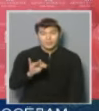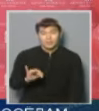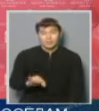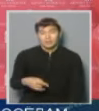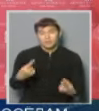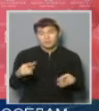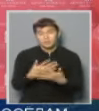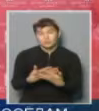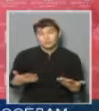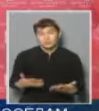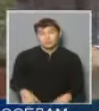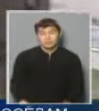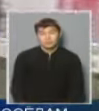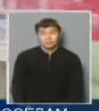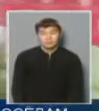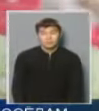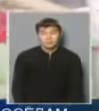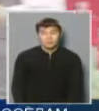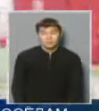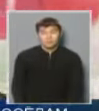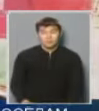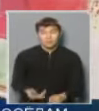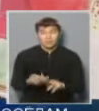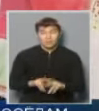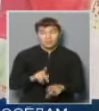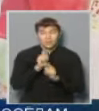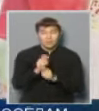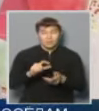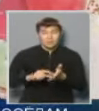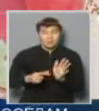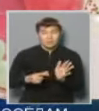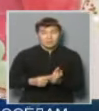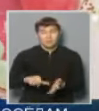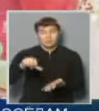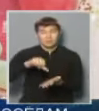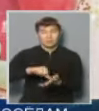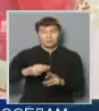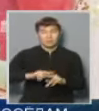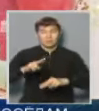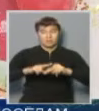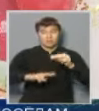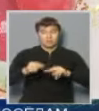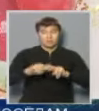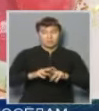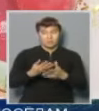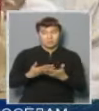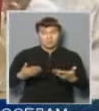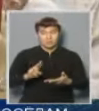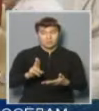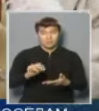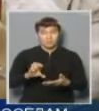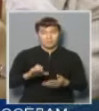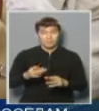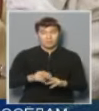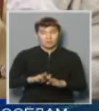и много других интересных проектов. В ходе торжественной церемонии вручения ключей от квартир представителями строительной компании K7